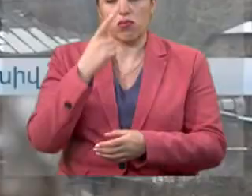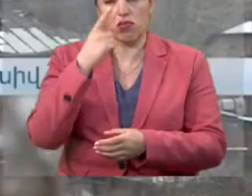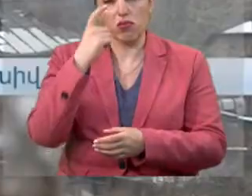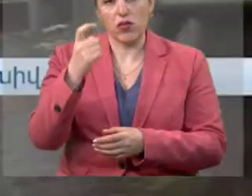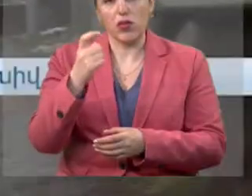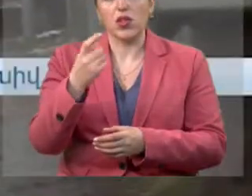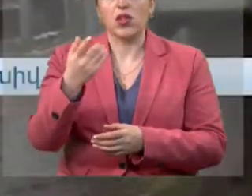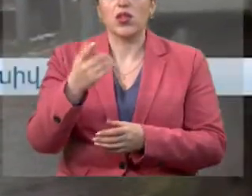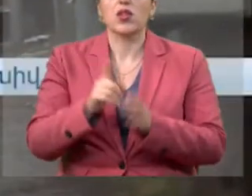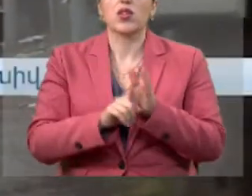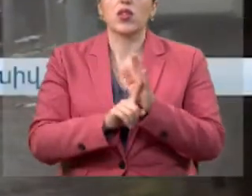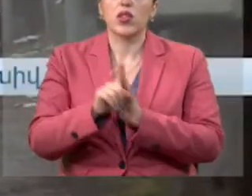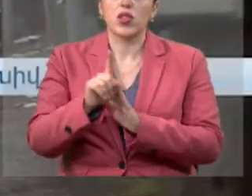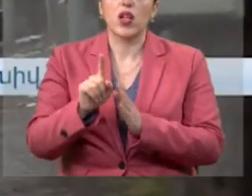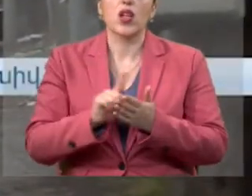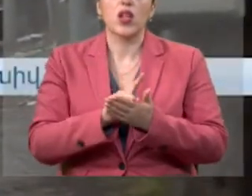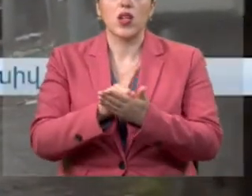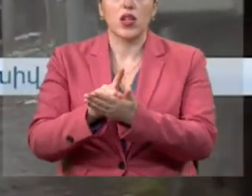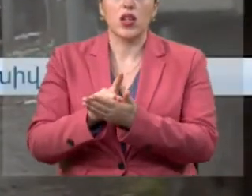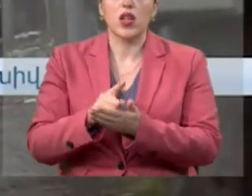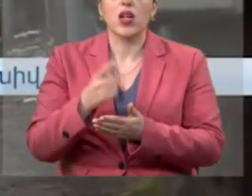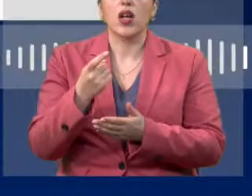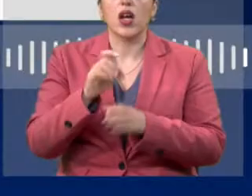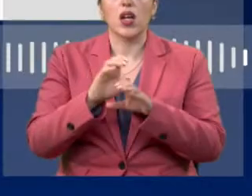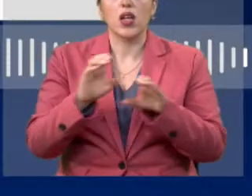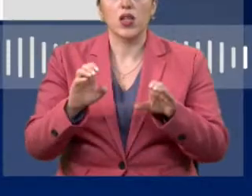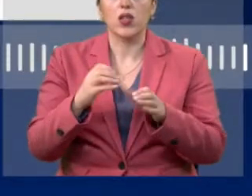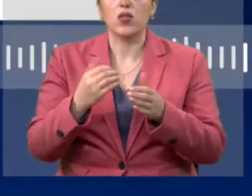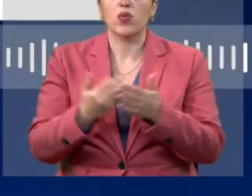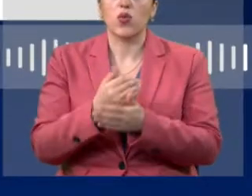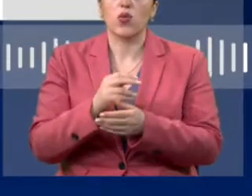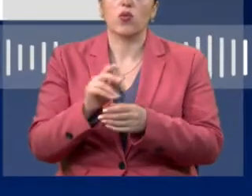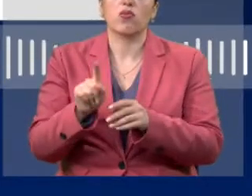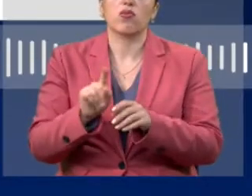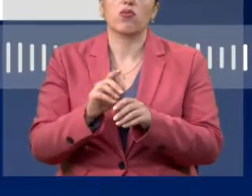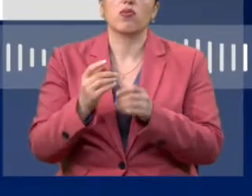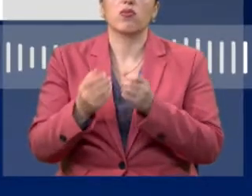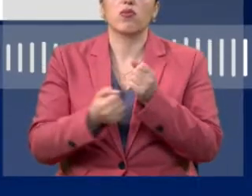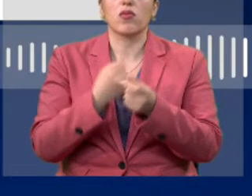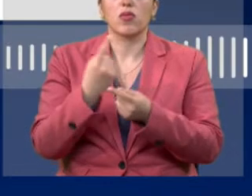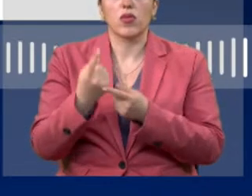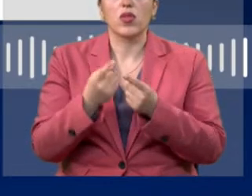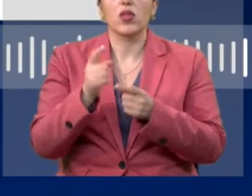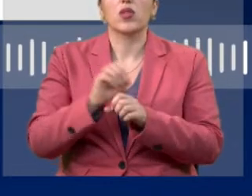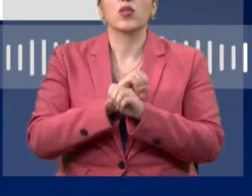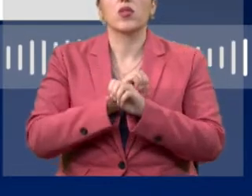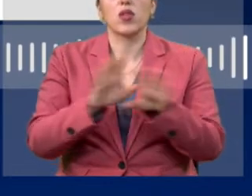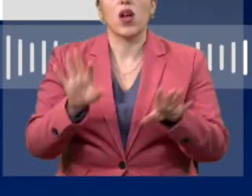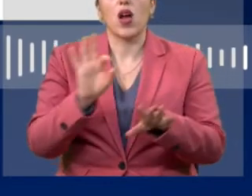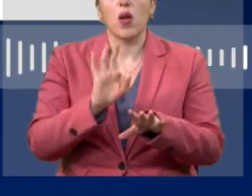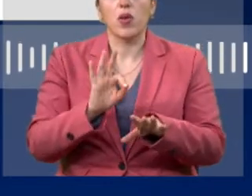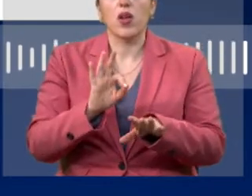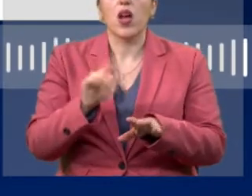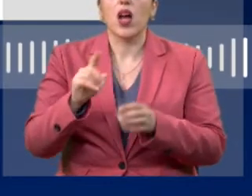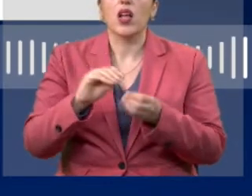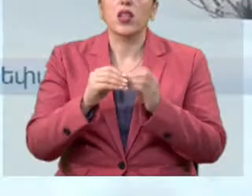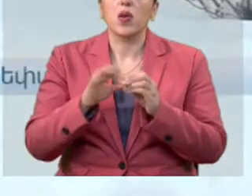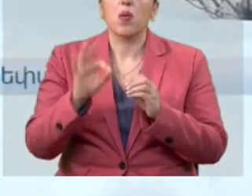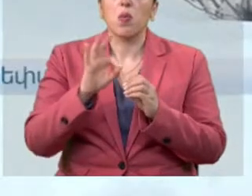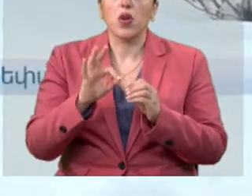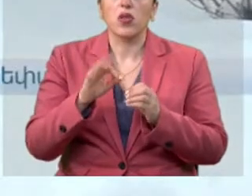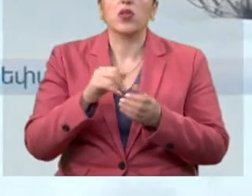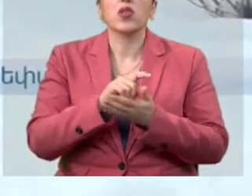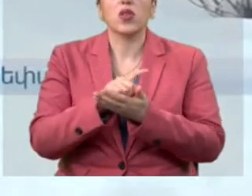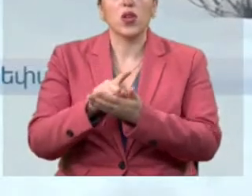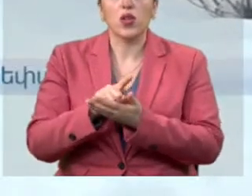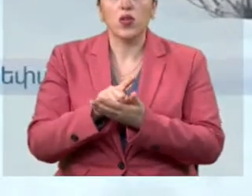այժմ բանակցում է գազամատակարարումը մոն վերականգնման համար։ Փորձում ենք կարգավորել խնդիրը։ Առայժմ առաջընթաց չկա այդ առումով։